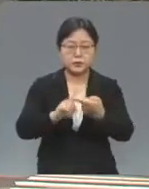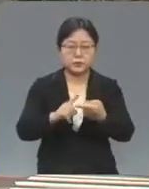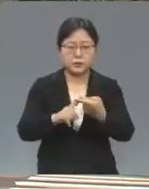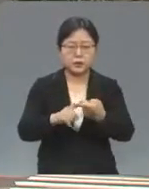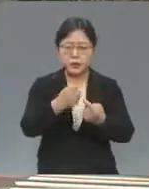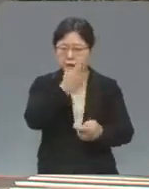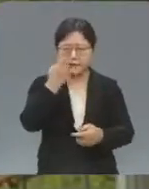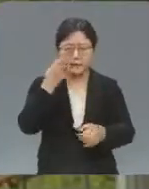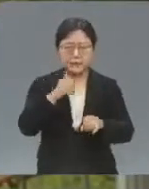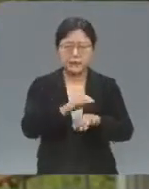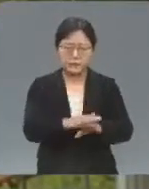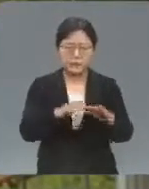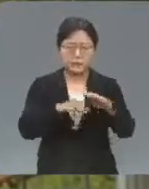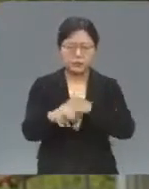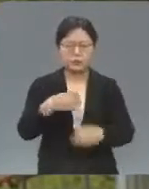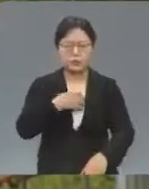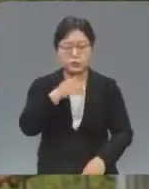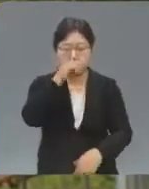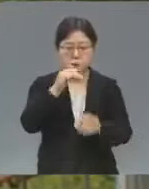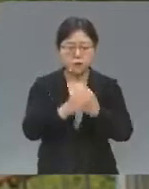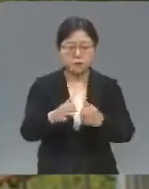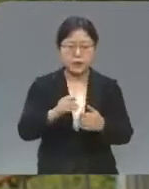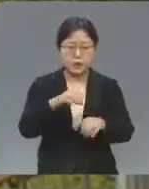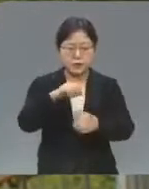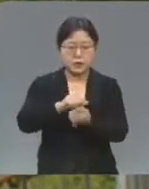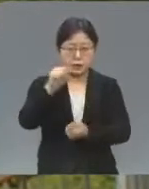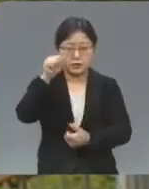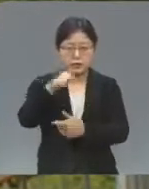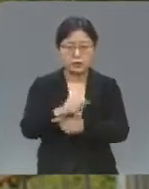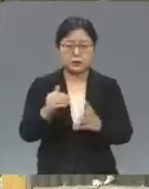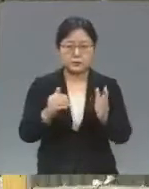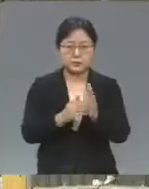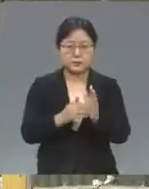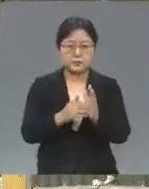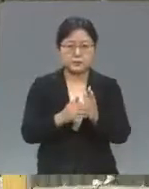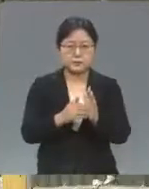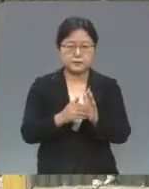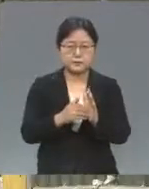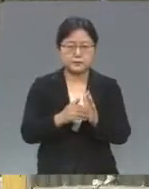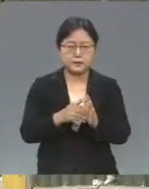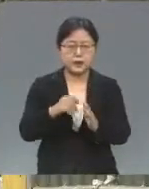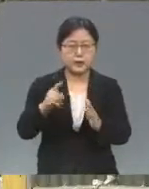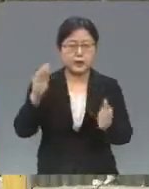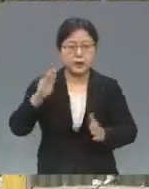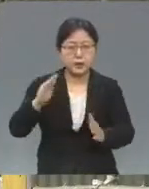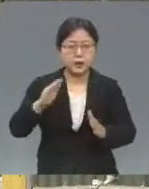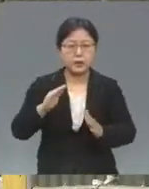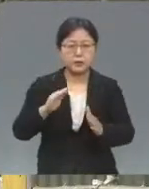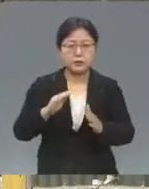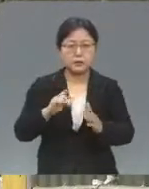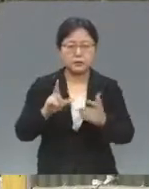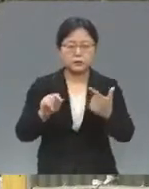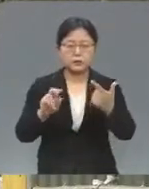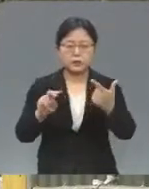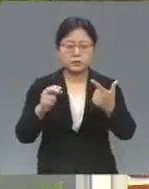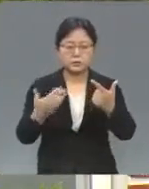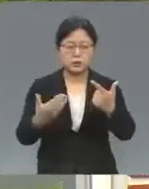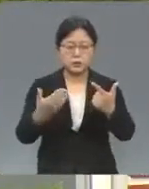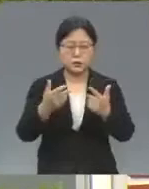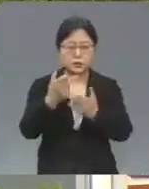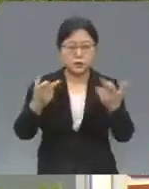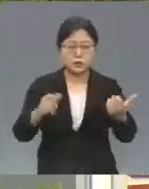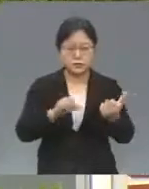증거인멸과 도주의 우려가 있다 며 구속영장을 발부했다 고 밝혔습니다 3당 학생들은 지난달 29일 광주의 한